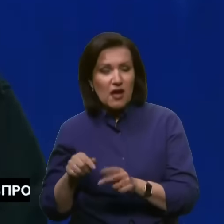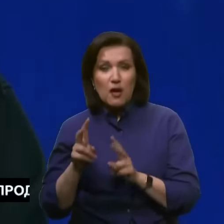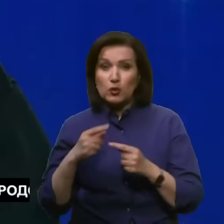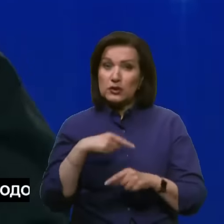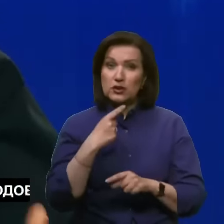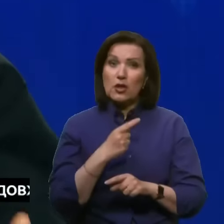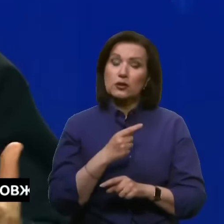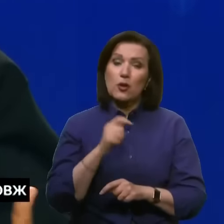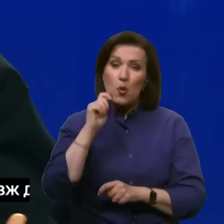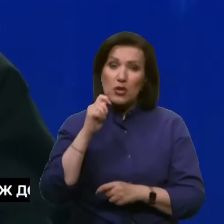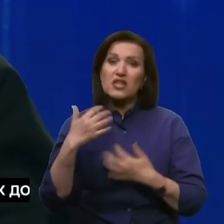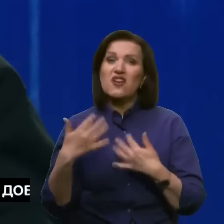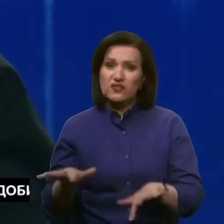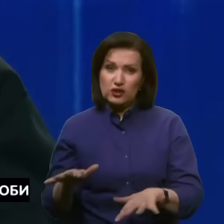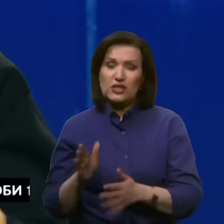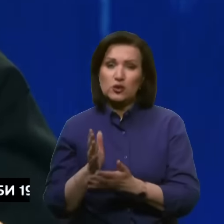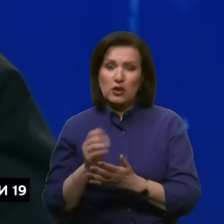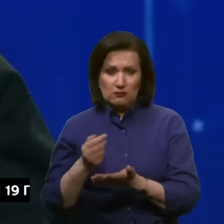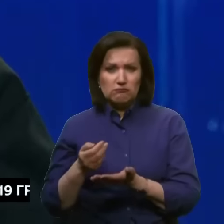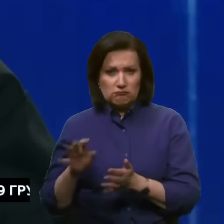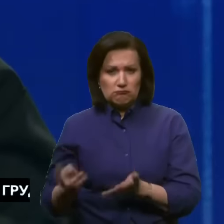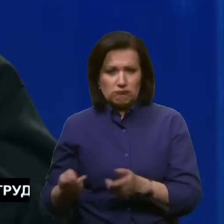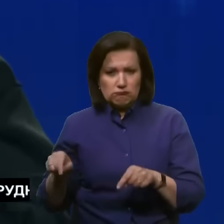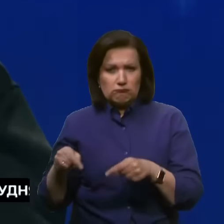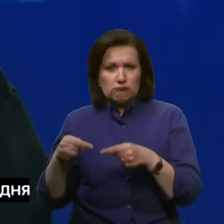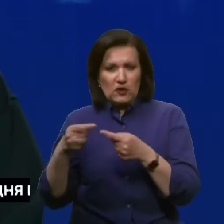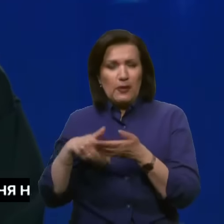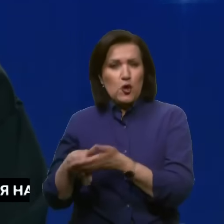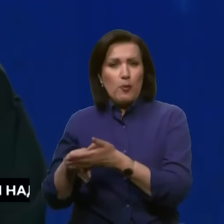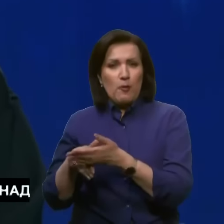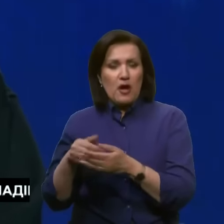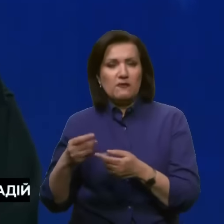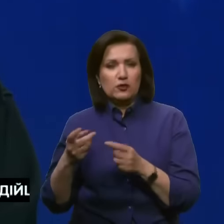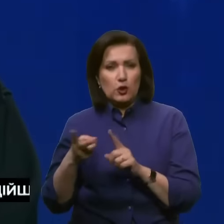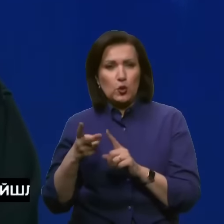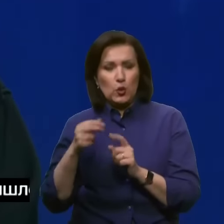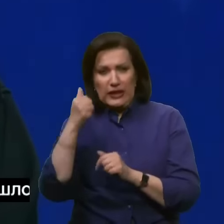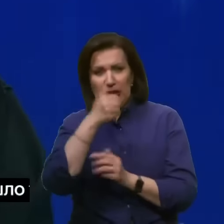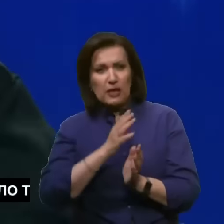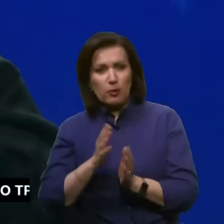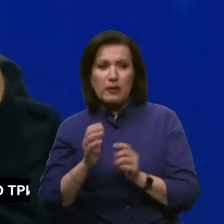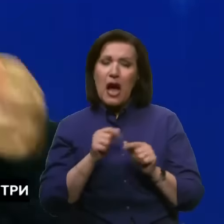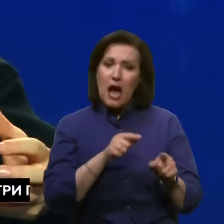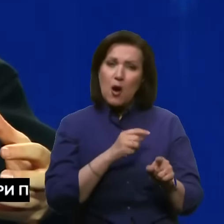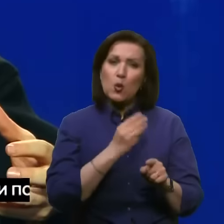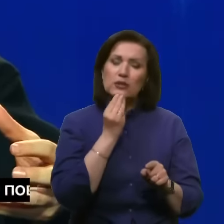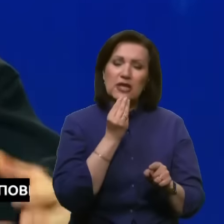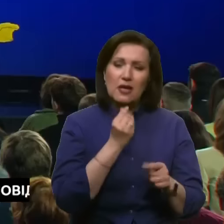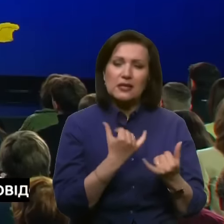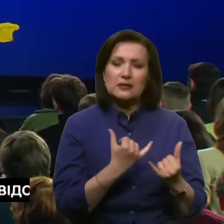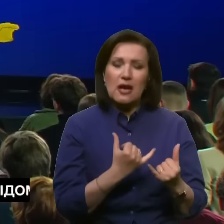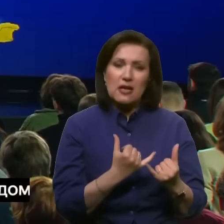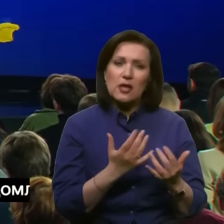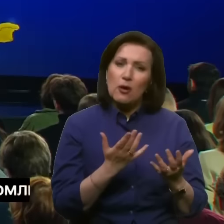Хтось інший каже, Україна вже стоїть на ногах і ми їм допомагаємо вже другий рік поспіль, а у Ізраїля